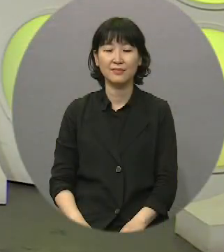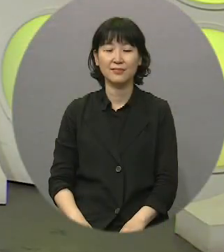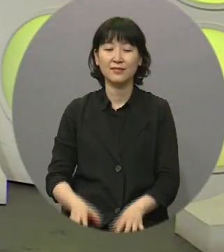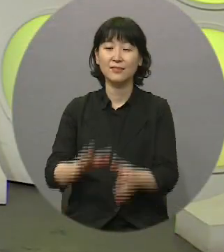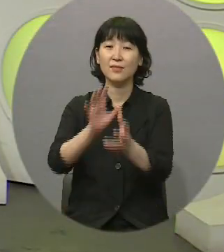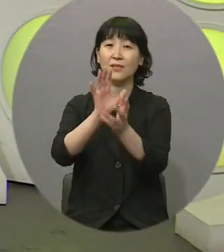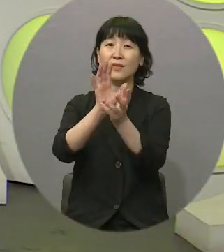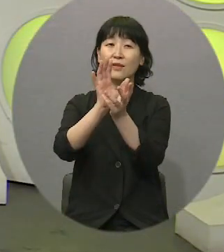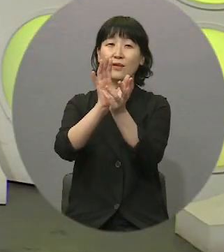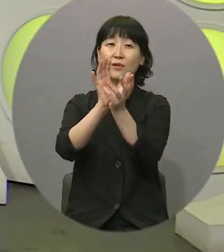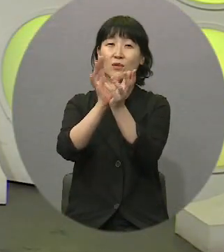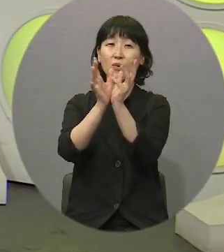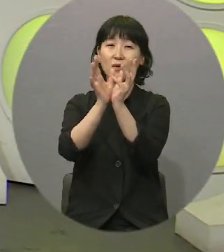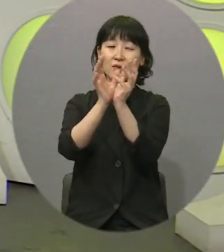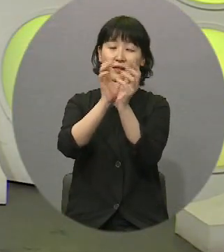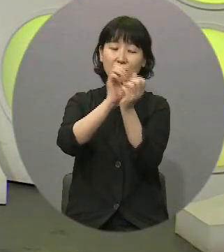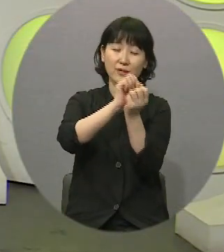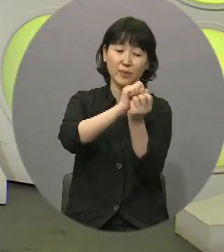꽃은 피어도